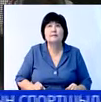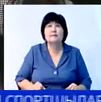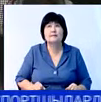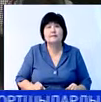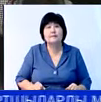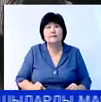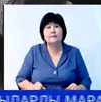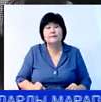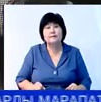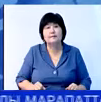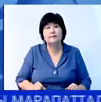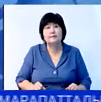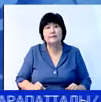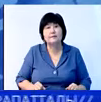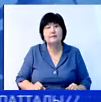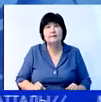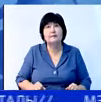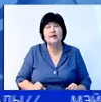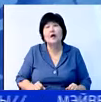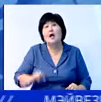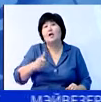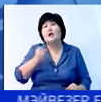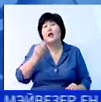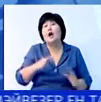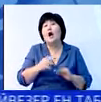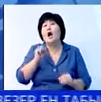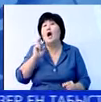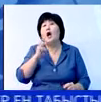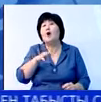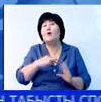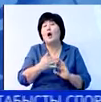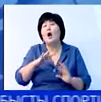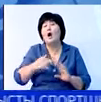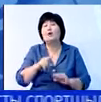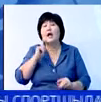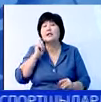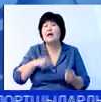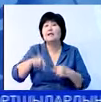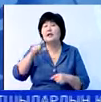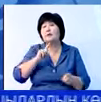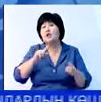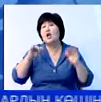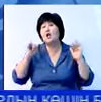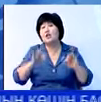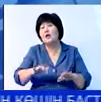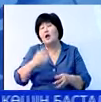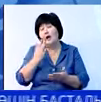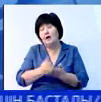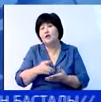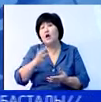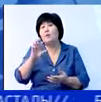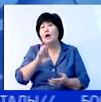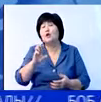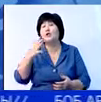Қожахметов, Қызылорда телеарнасы. Жалағаш ауданындағы Аққұм ауылында аудандық жас кәсіпкерлер жиыны болды. Форумға қатысушылар